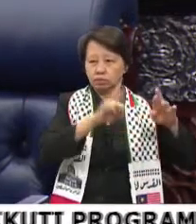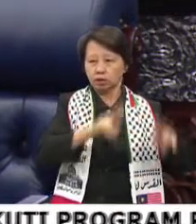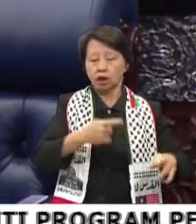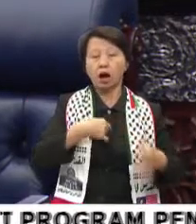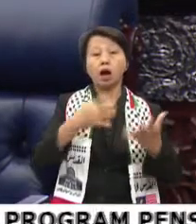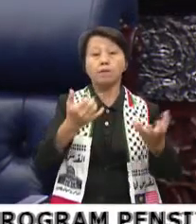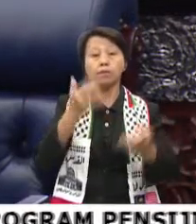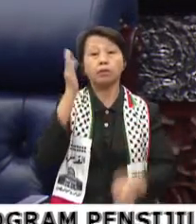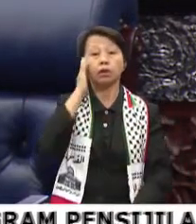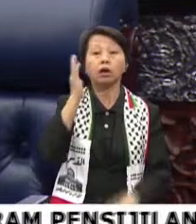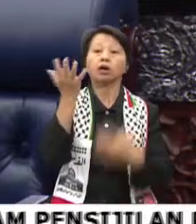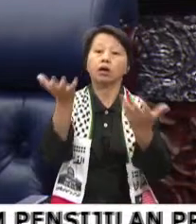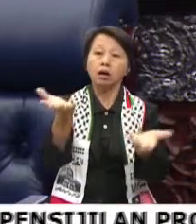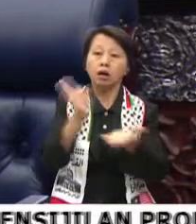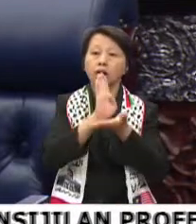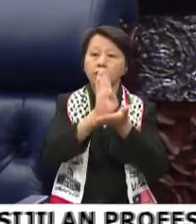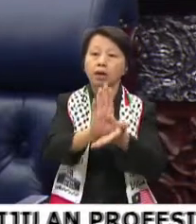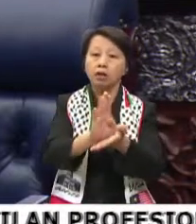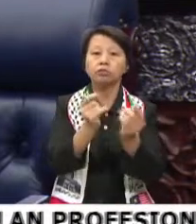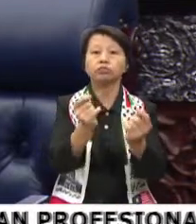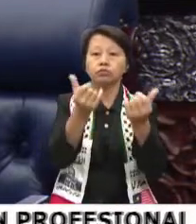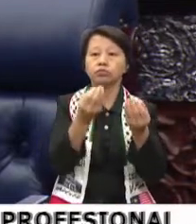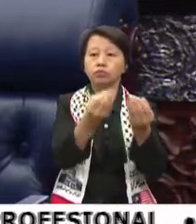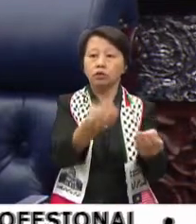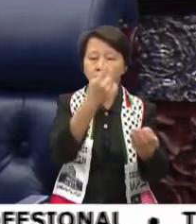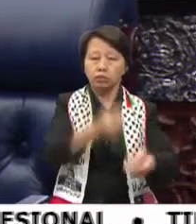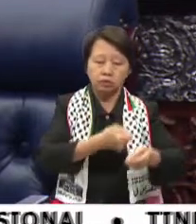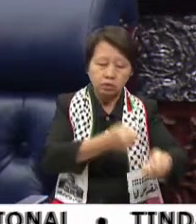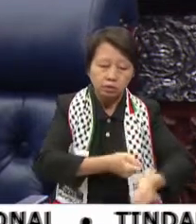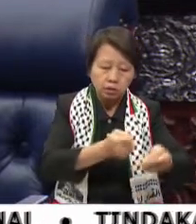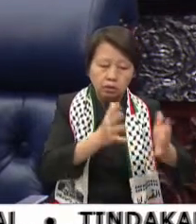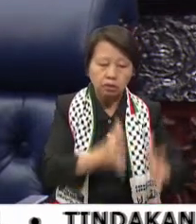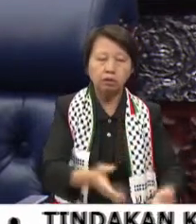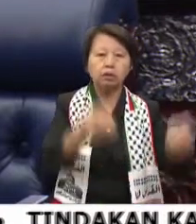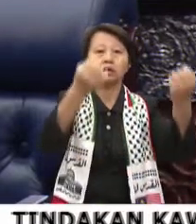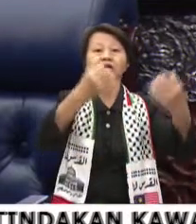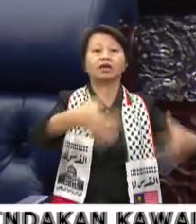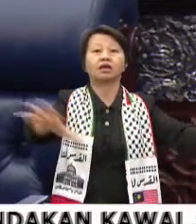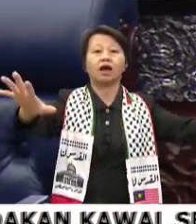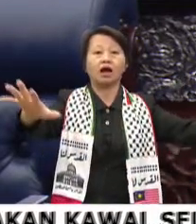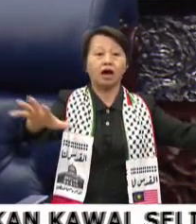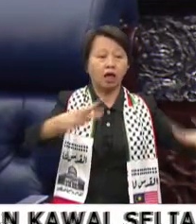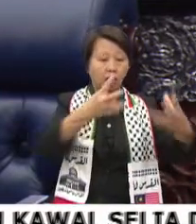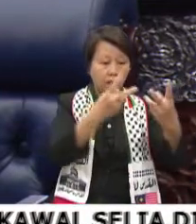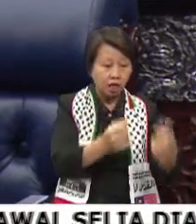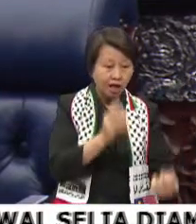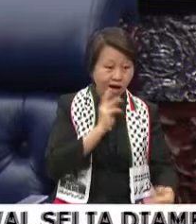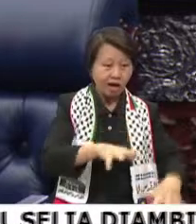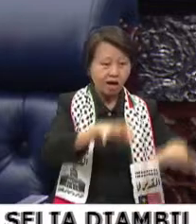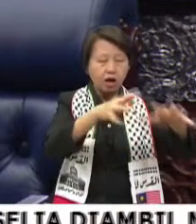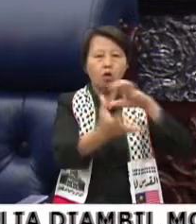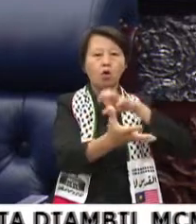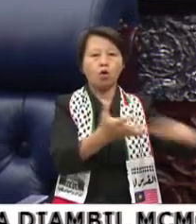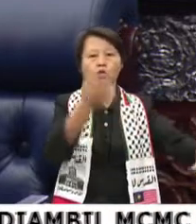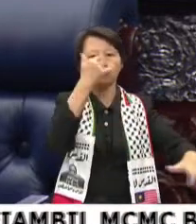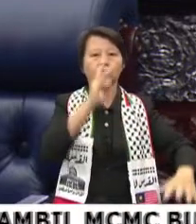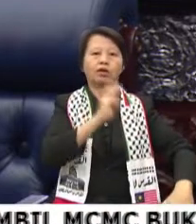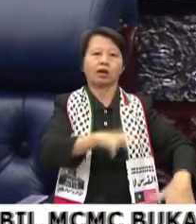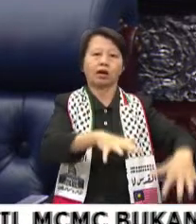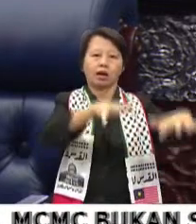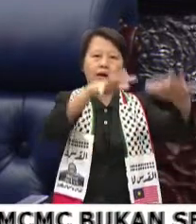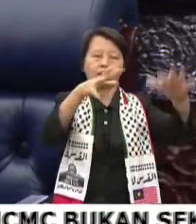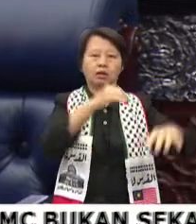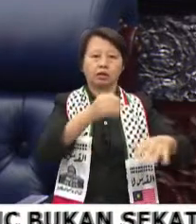saya ingin tahu apa bantuan segera terutama kepada petani yang kehilangan hasil tanaman mereka rosak akibat ganjir begitu